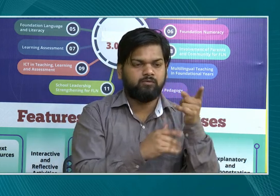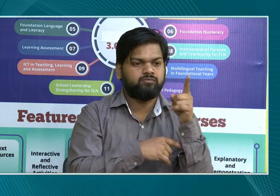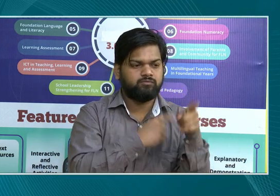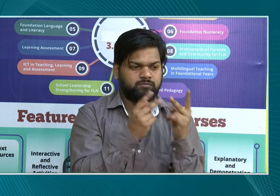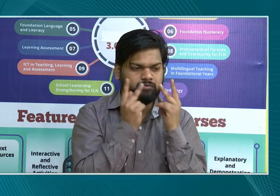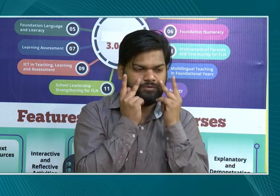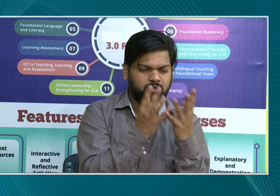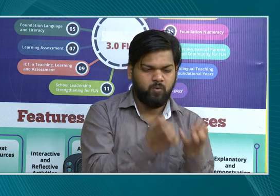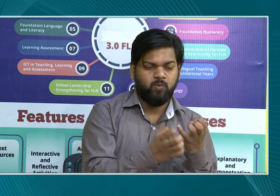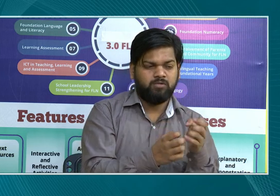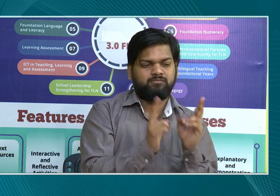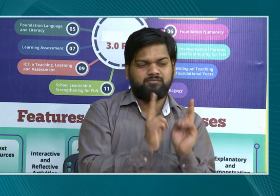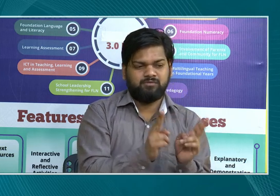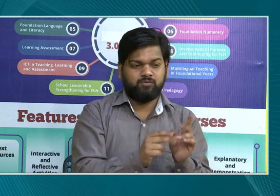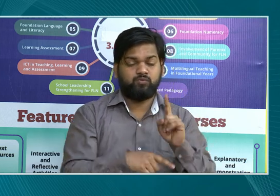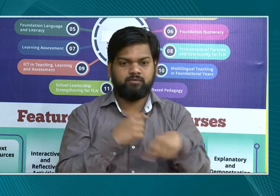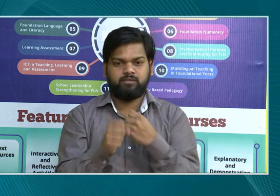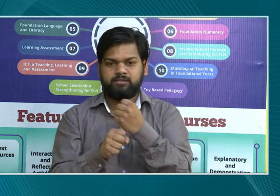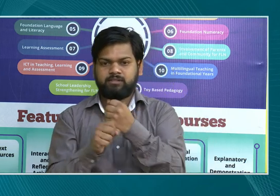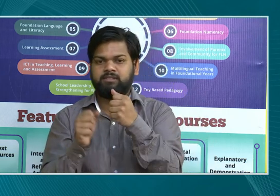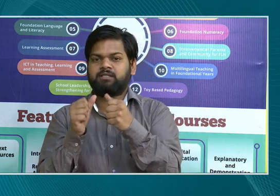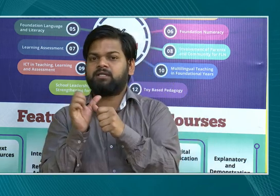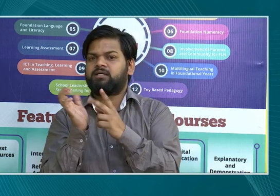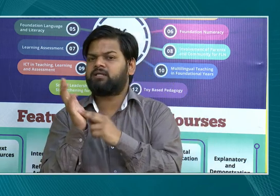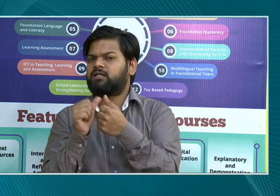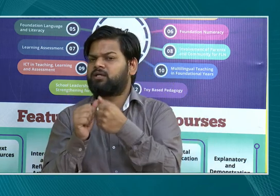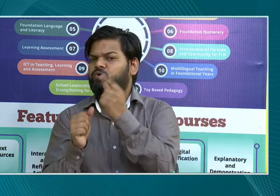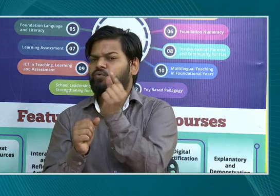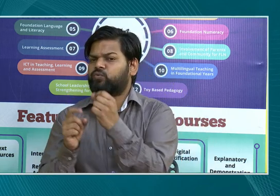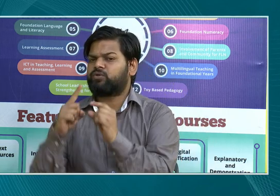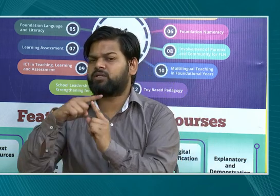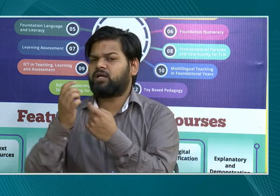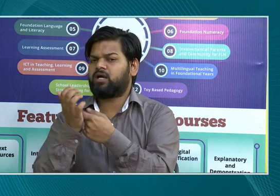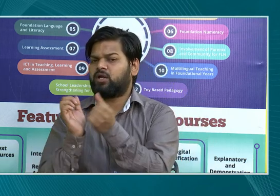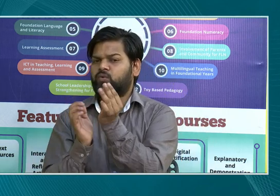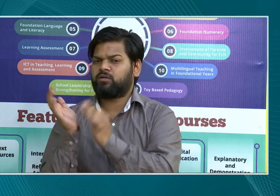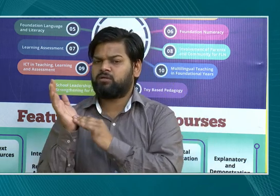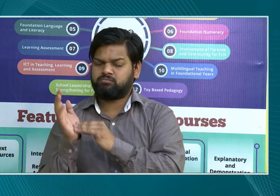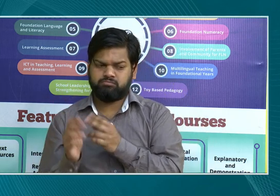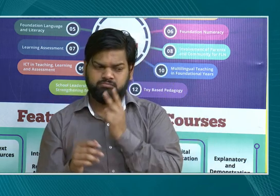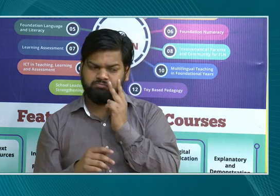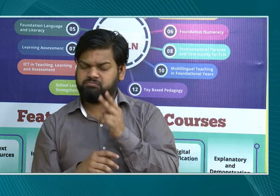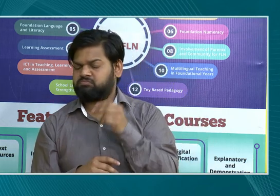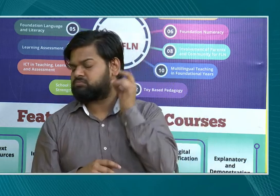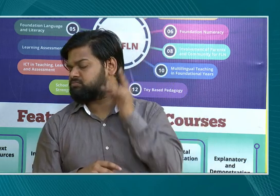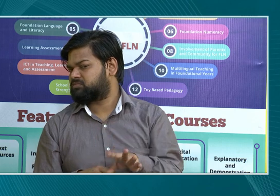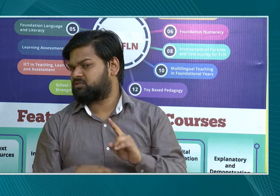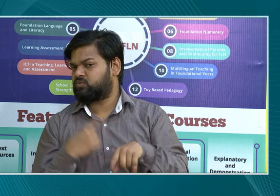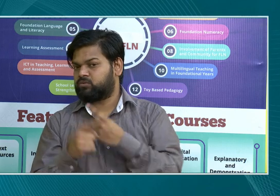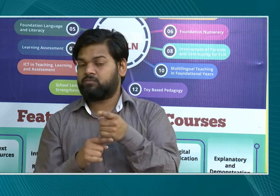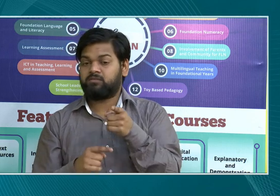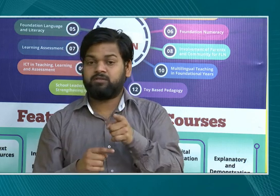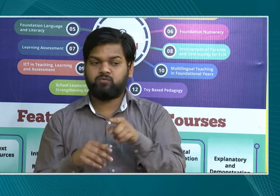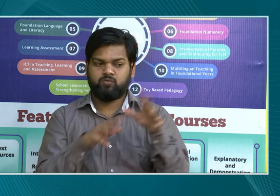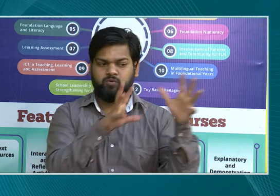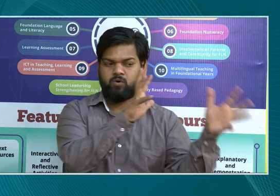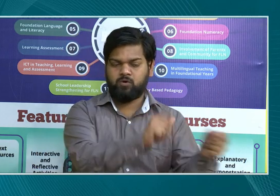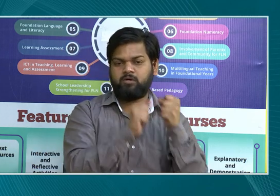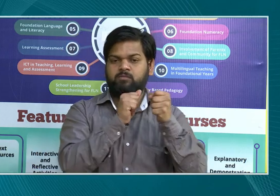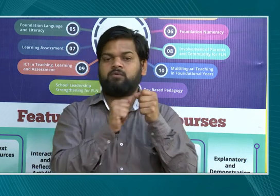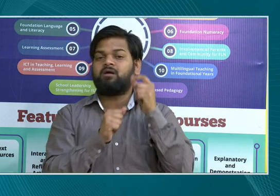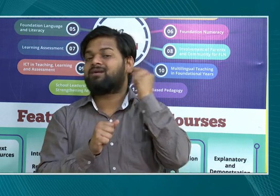जो है जनरल आउटर जो प्रधान सेनापति थे वह उनकी एक भी नहीं सुनते हैं उन्हें गिरफ्तार करके कानपुर के केले में भेज दिया